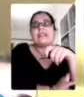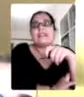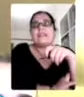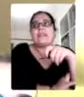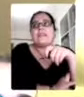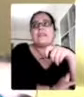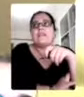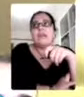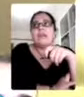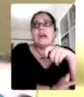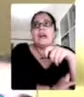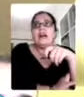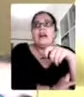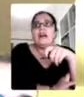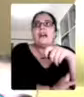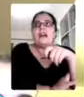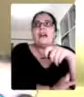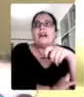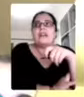neredeyse içtim.